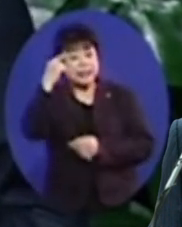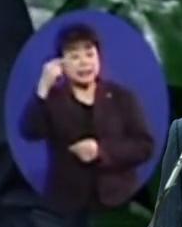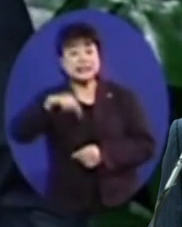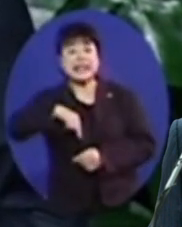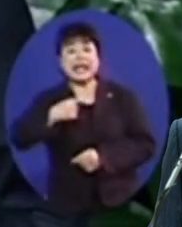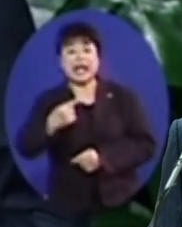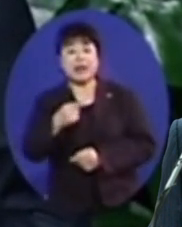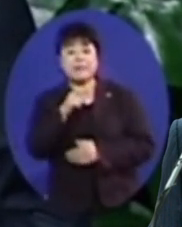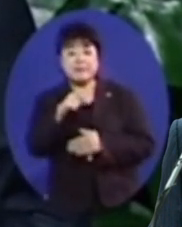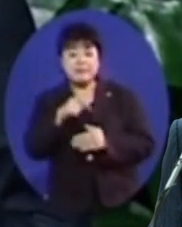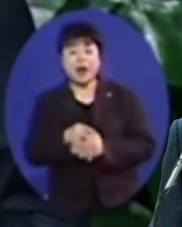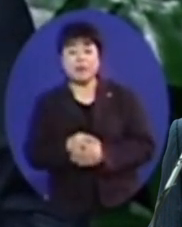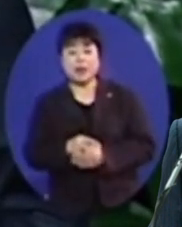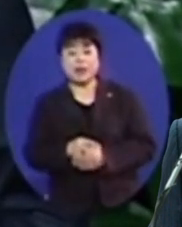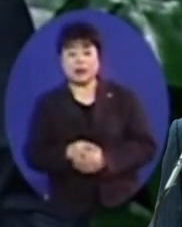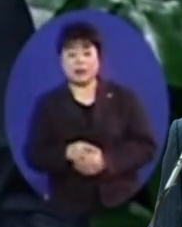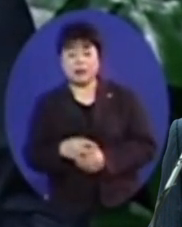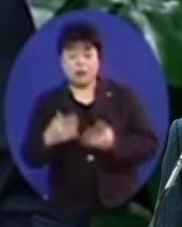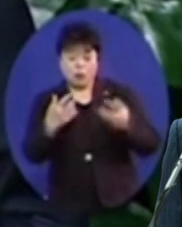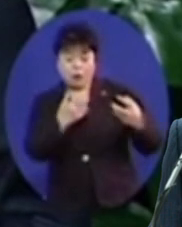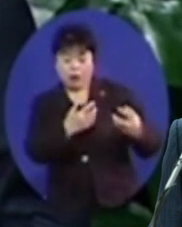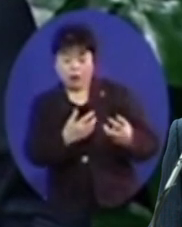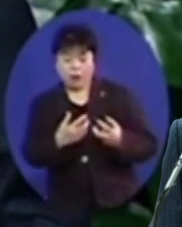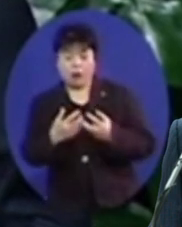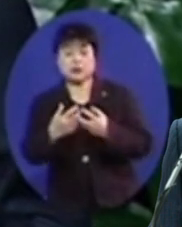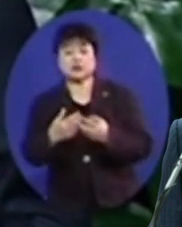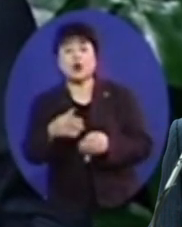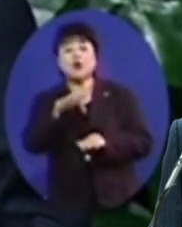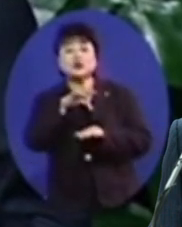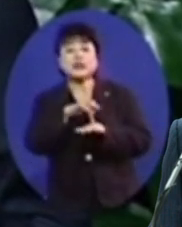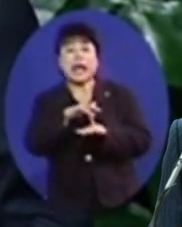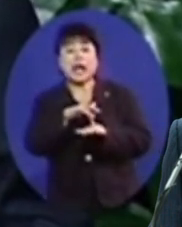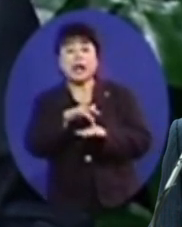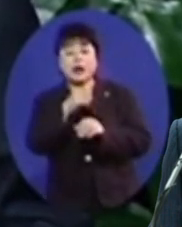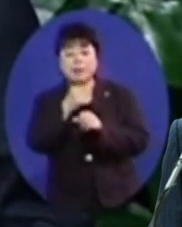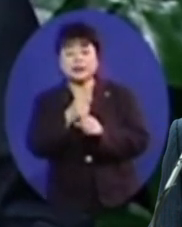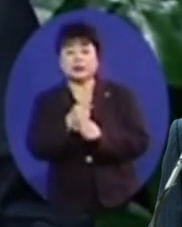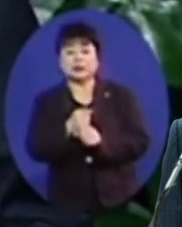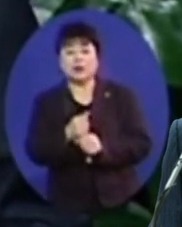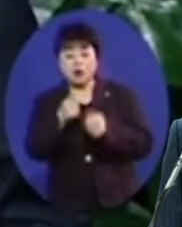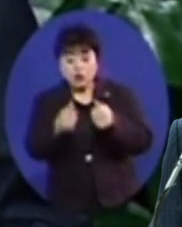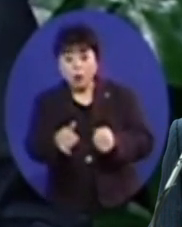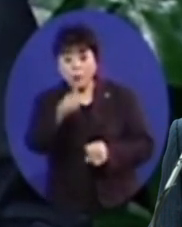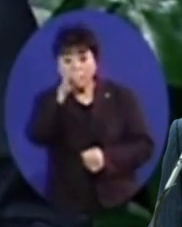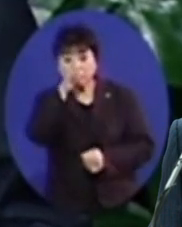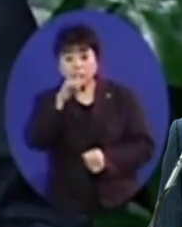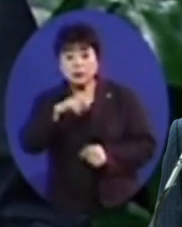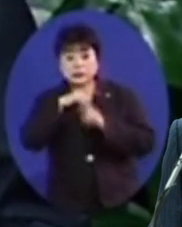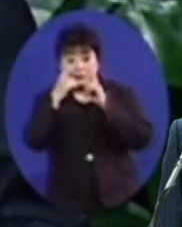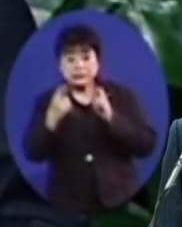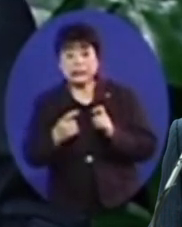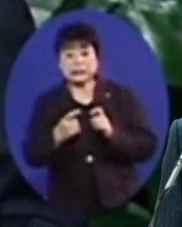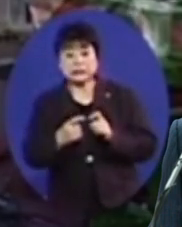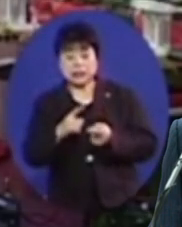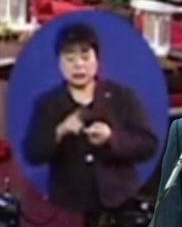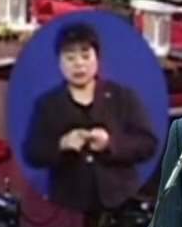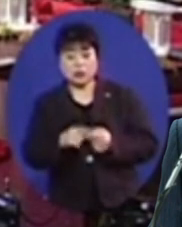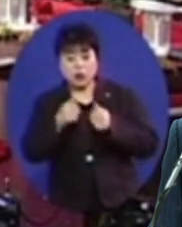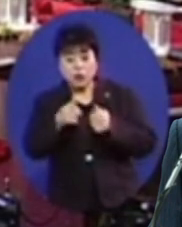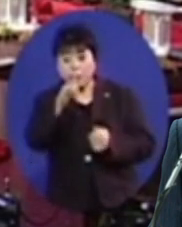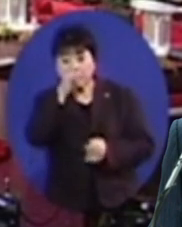자기를 마음속 빈 공간에 우상으로 세워놓고 경배하는 사람이 있는 것입니다.